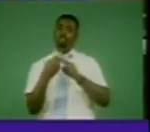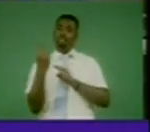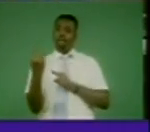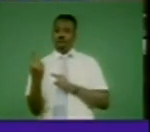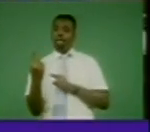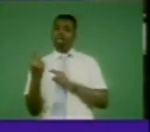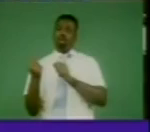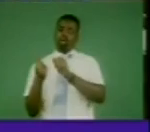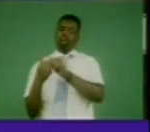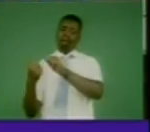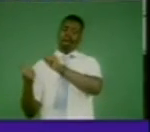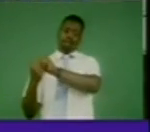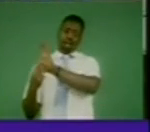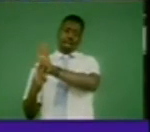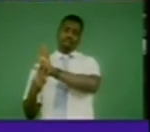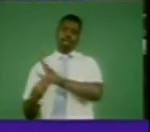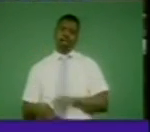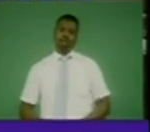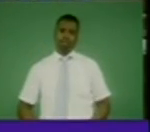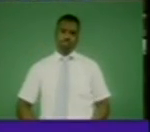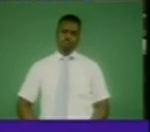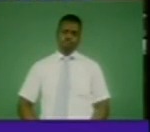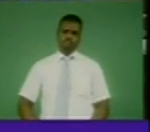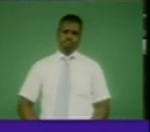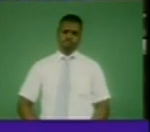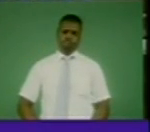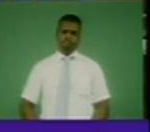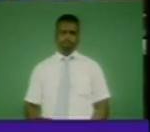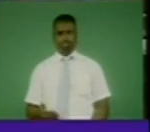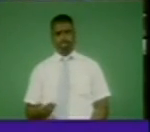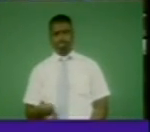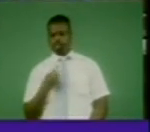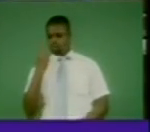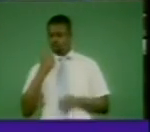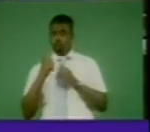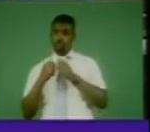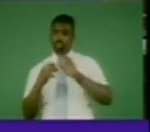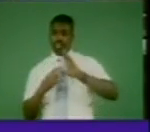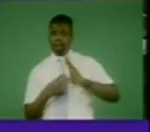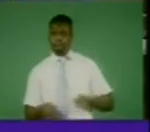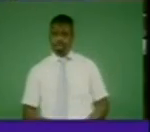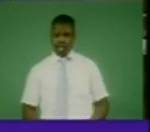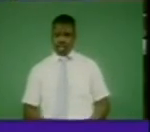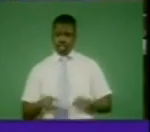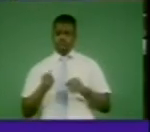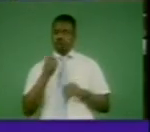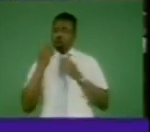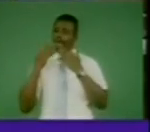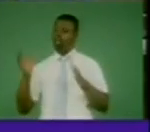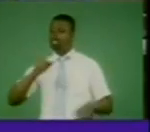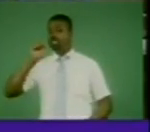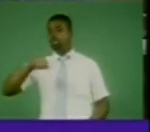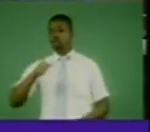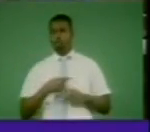Mheshimiwa Mwenyekiti, sura ya 9 ibara 122, 123, kura za wazi ndio